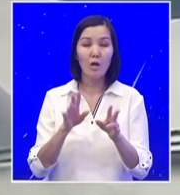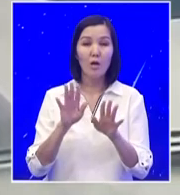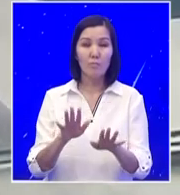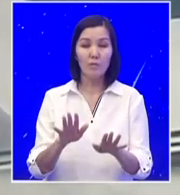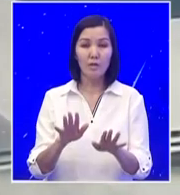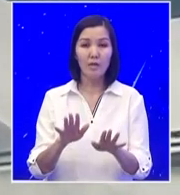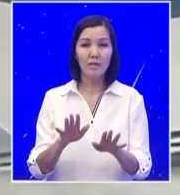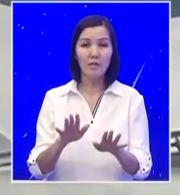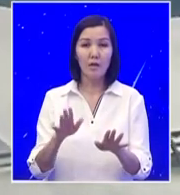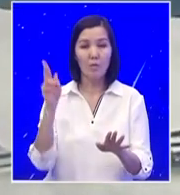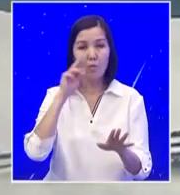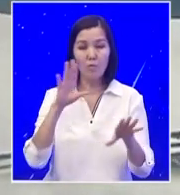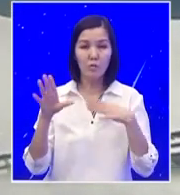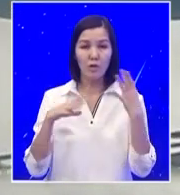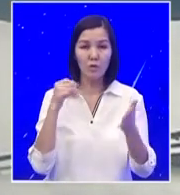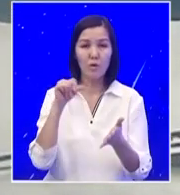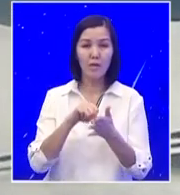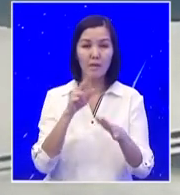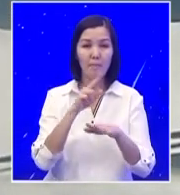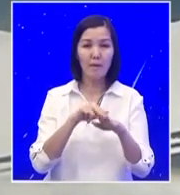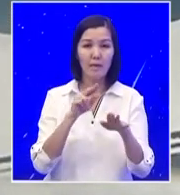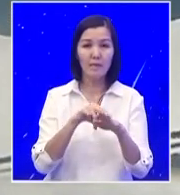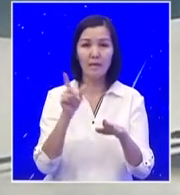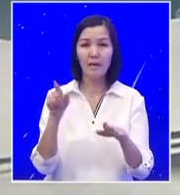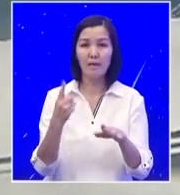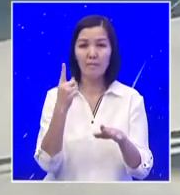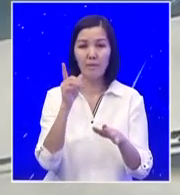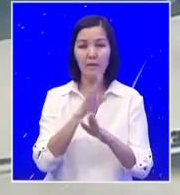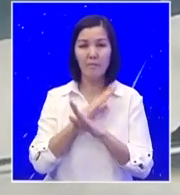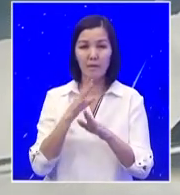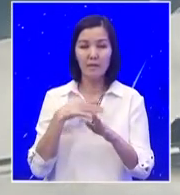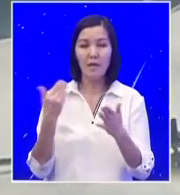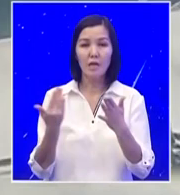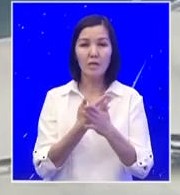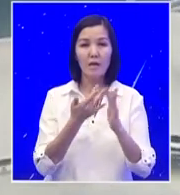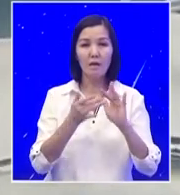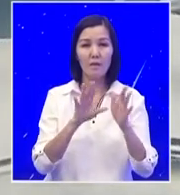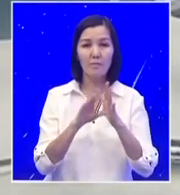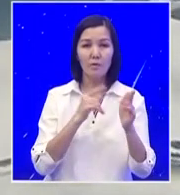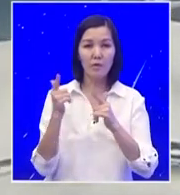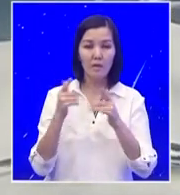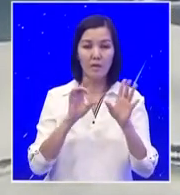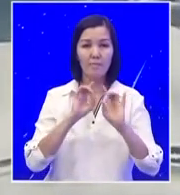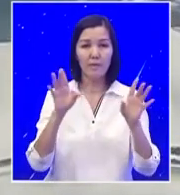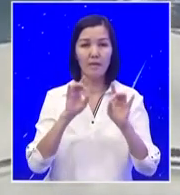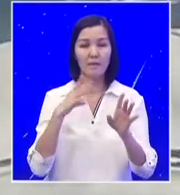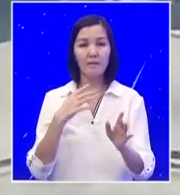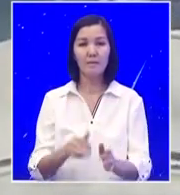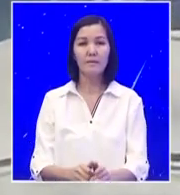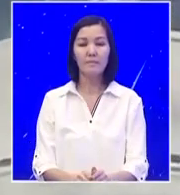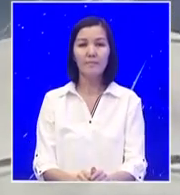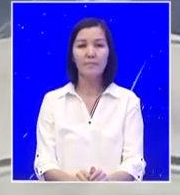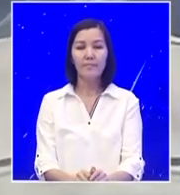оқиғадан оқу-жаттығуға қатысып жатқан полицей азамат қаза болған. Топтаманы ғаламтор ақпараттарымен дайындаған Меруерт